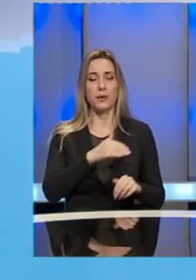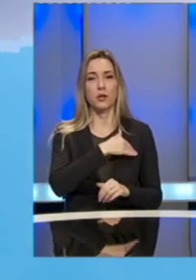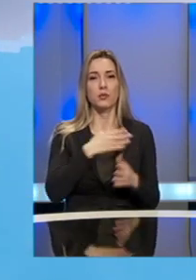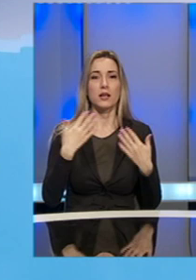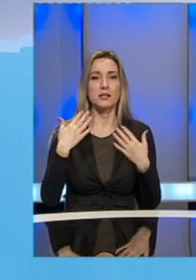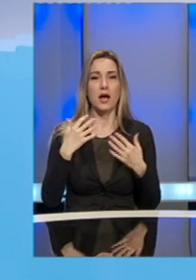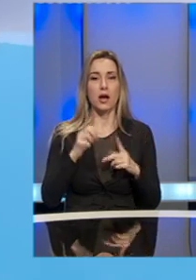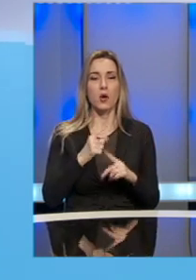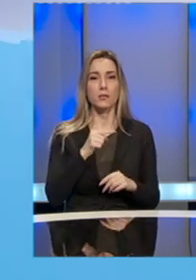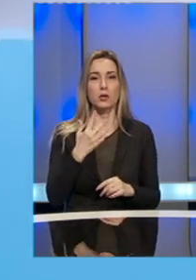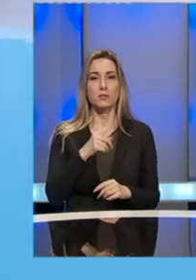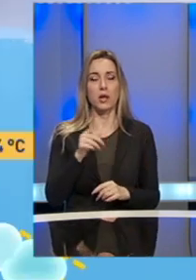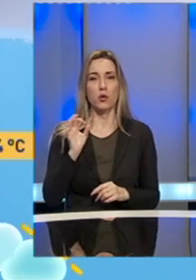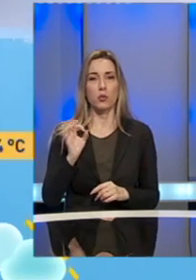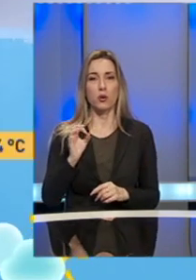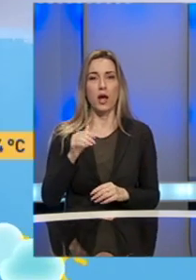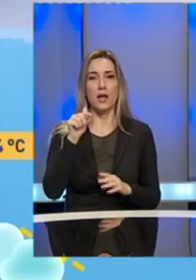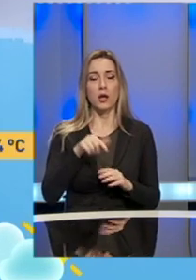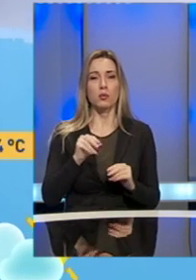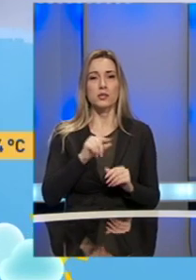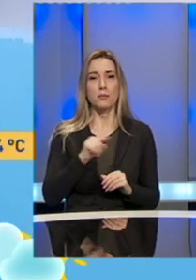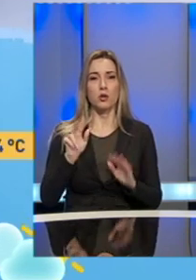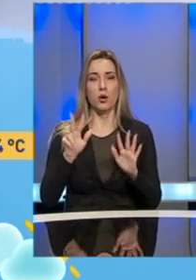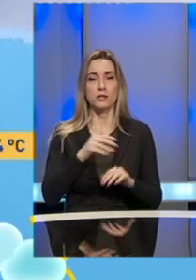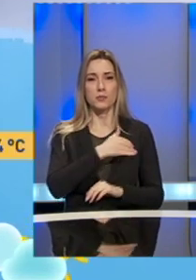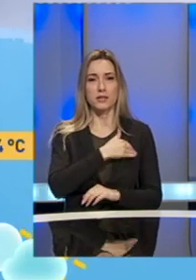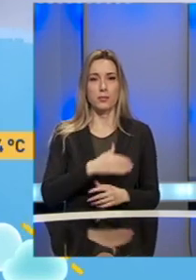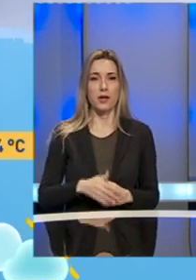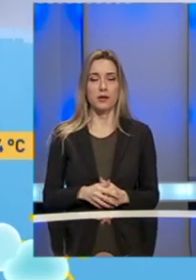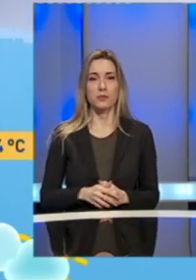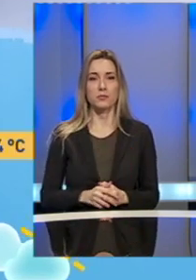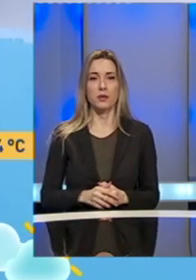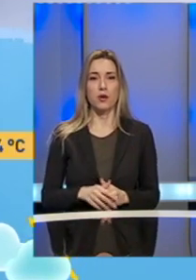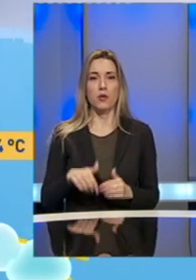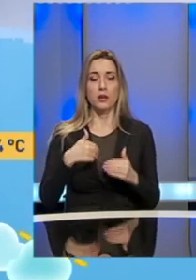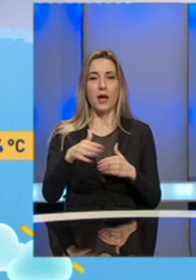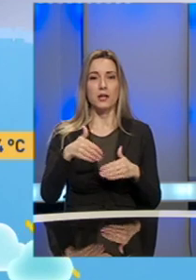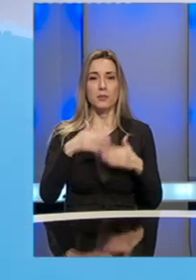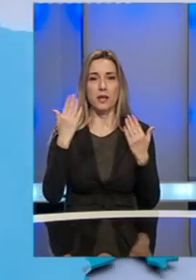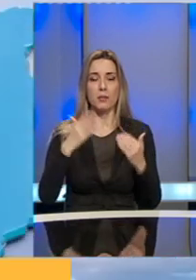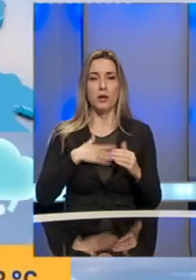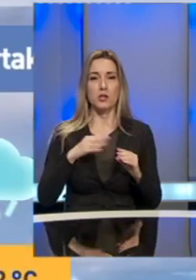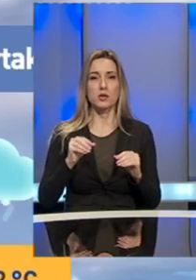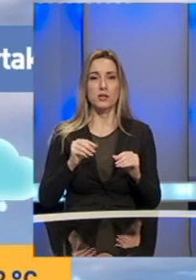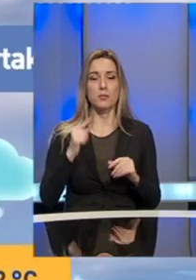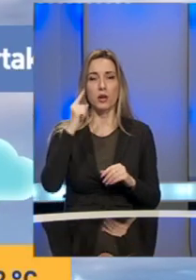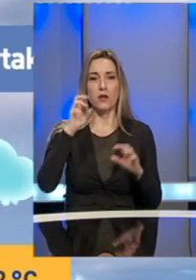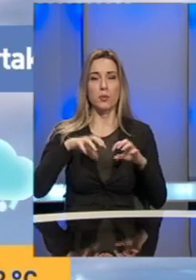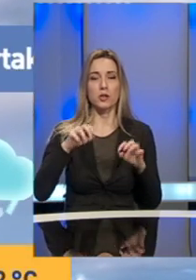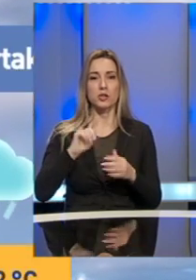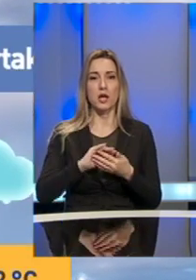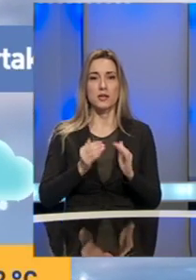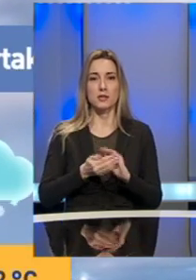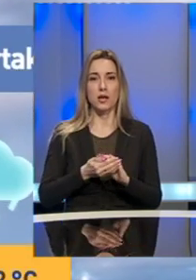Temperatura zraka od minus 5 do 0, na jugu zemlje do 8 stepeni. U narednim danima u našoj zemlji uglavnom kiša i